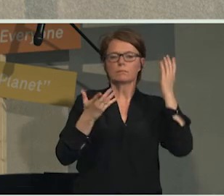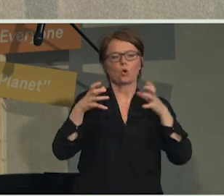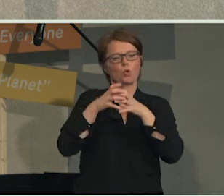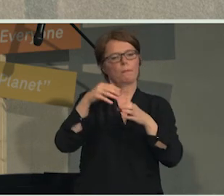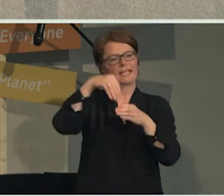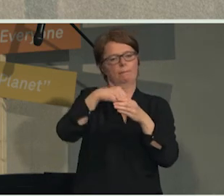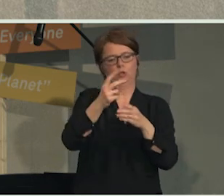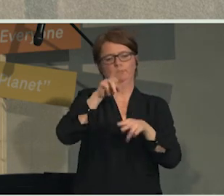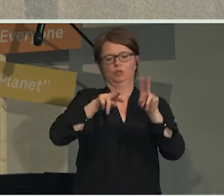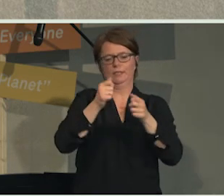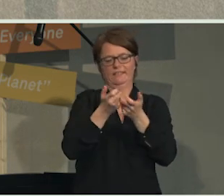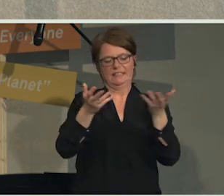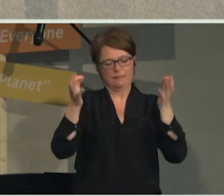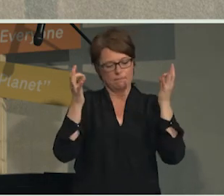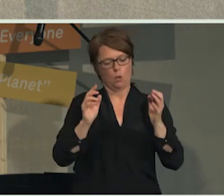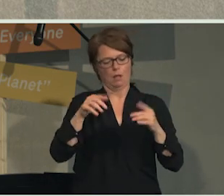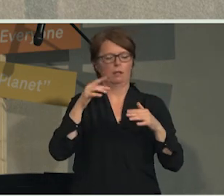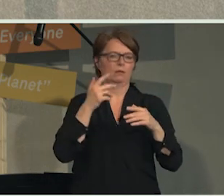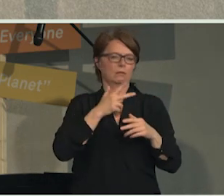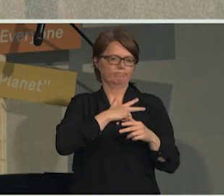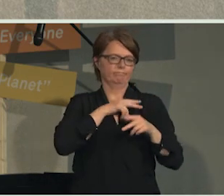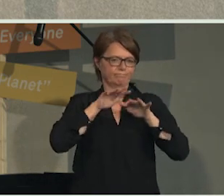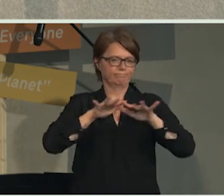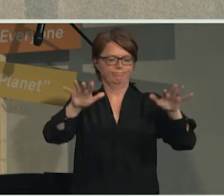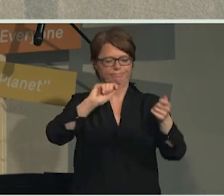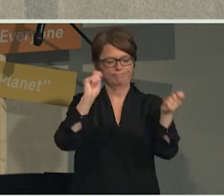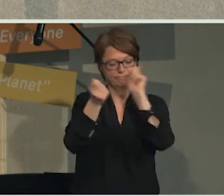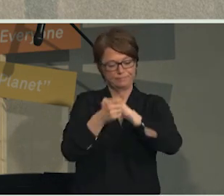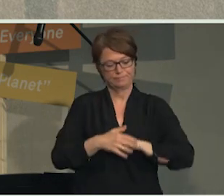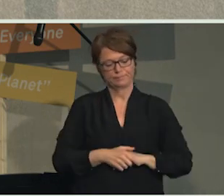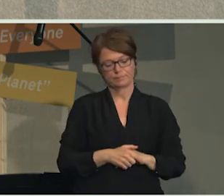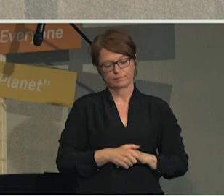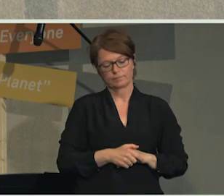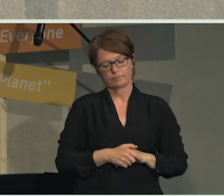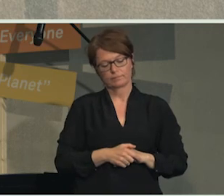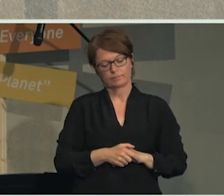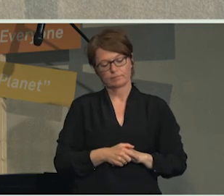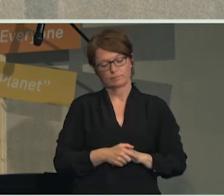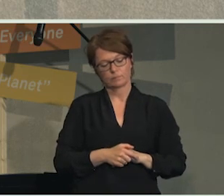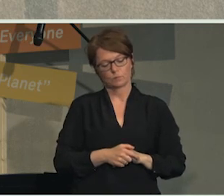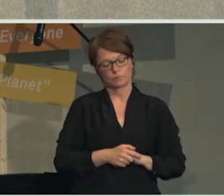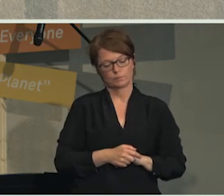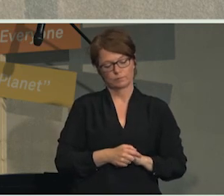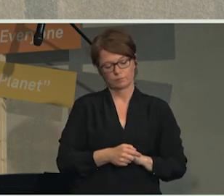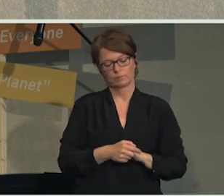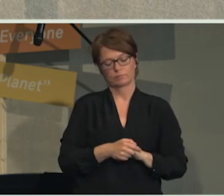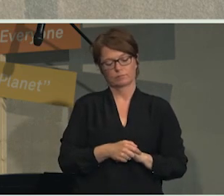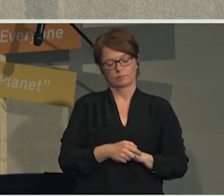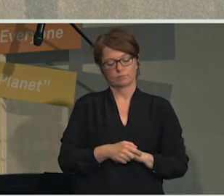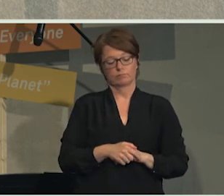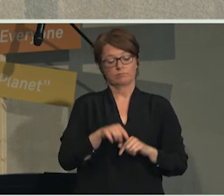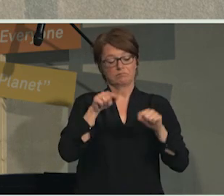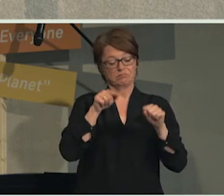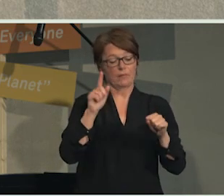zu verharren, der die Komplexität des Zusammen- und Wechselwirkens von den Diskriminierungsachsen